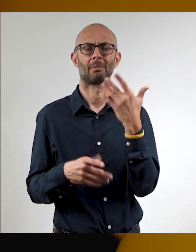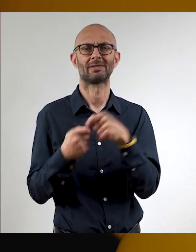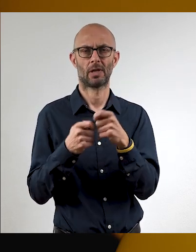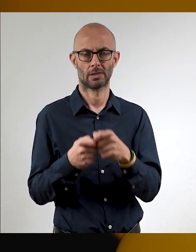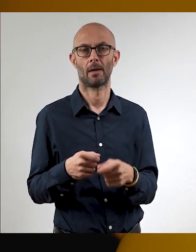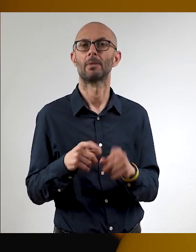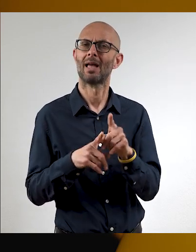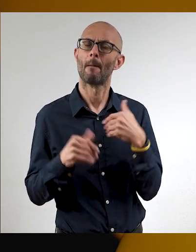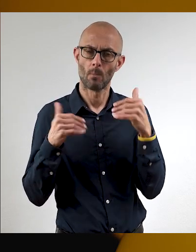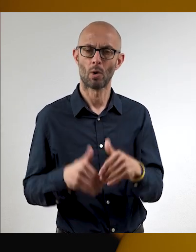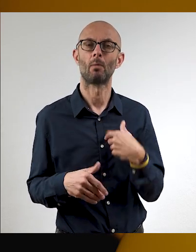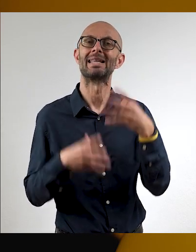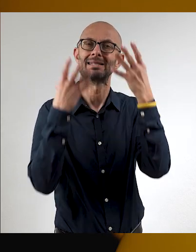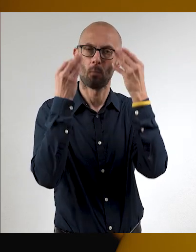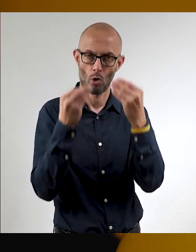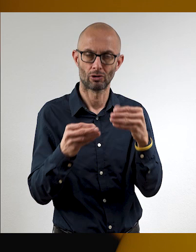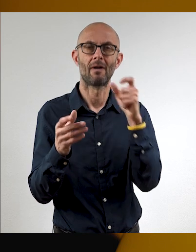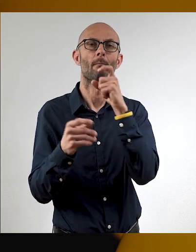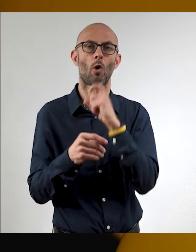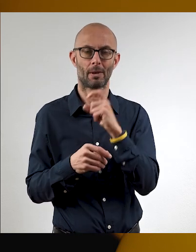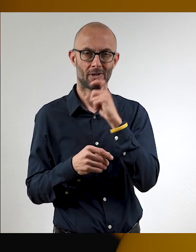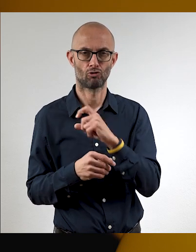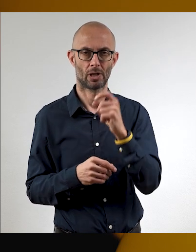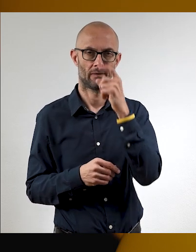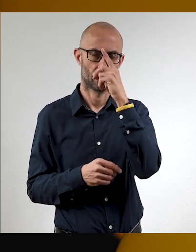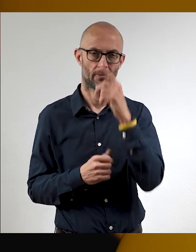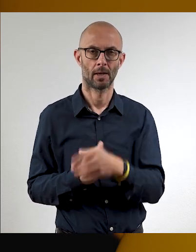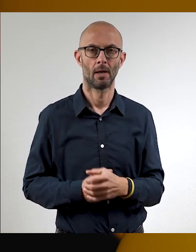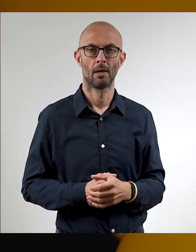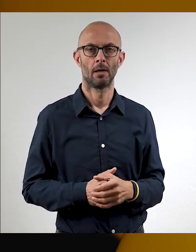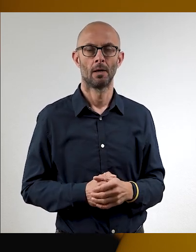Ne? Skratka, moramo biti spoštljivi, potrpežljivi.